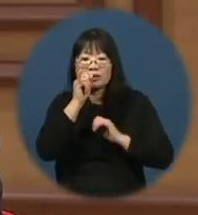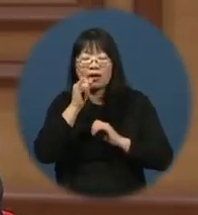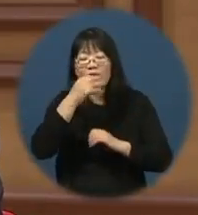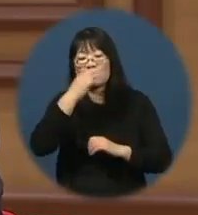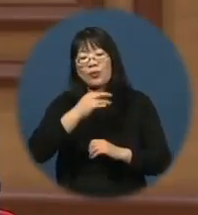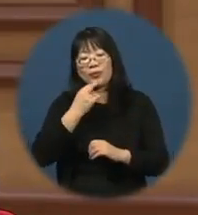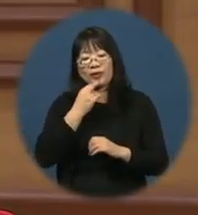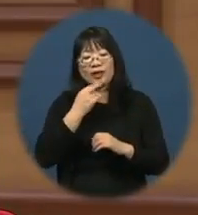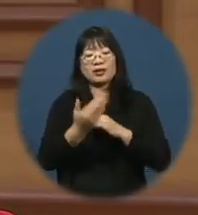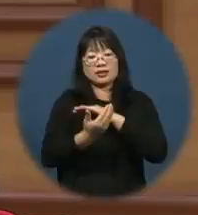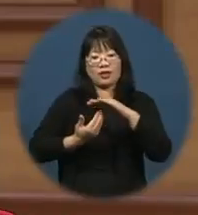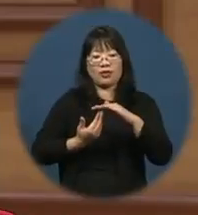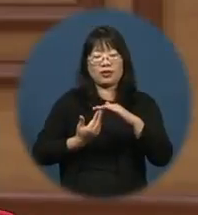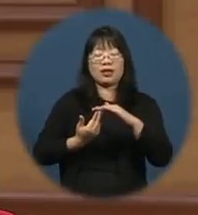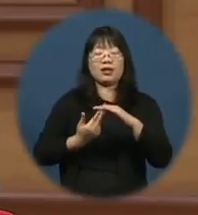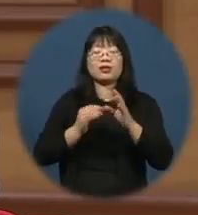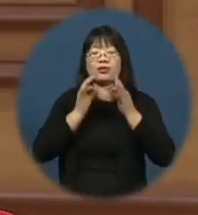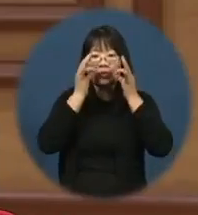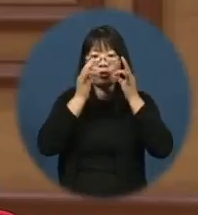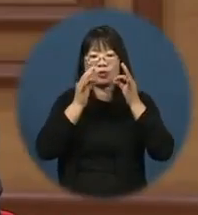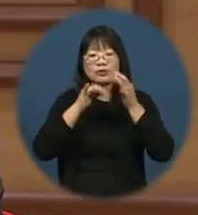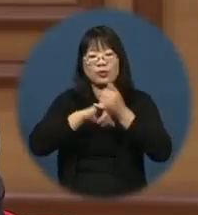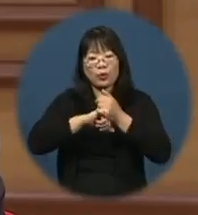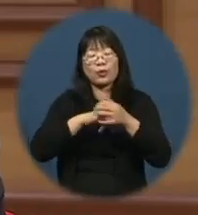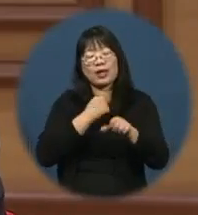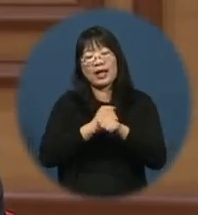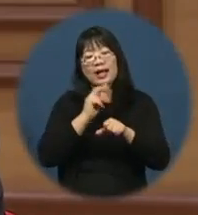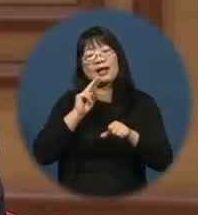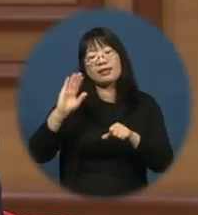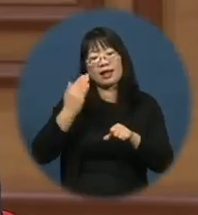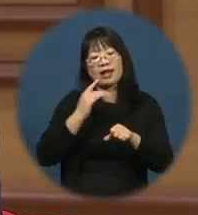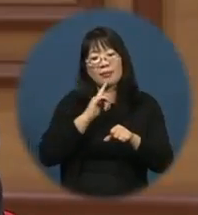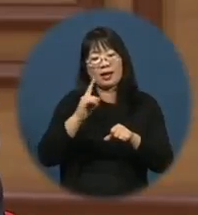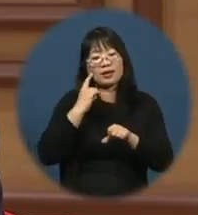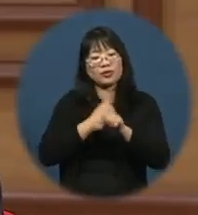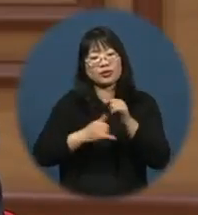1도를 지킬 수 없다 하는 그런 예. 연구자들의 주장입니다. 예.